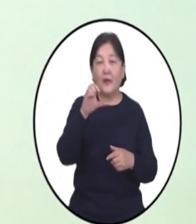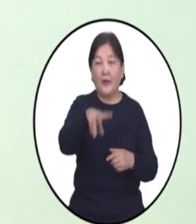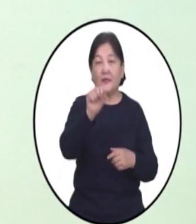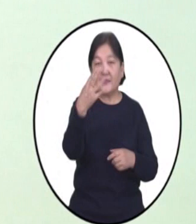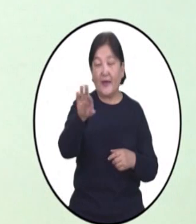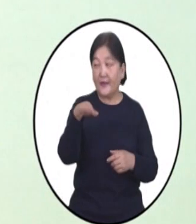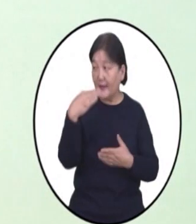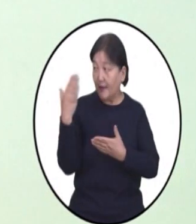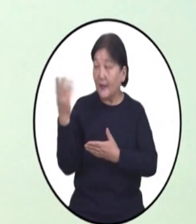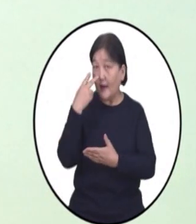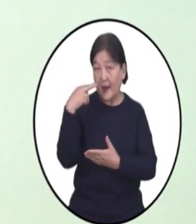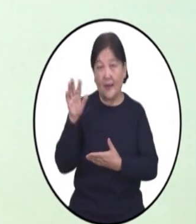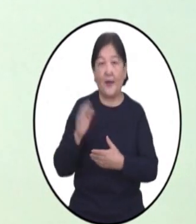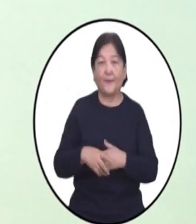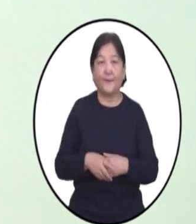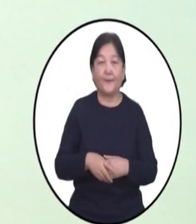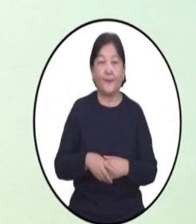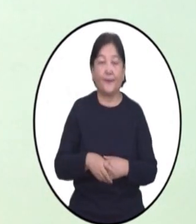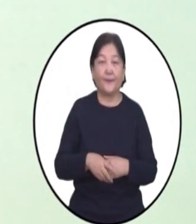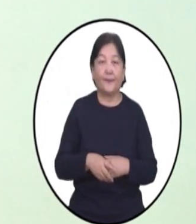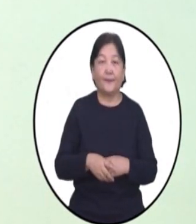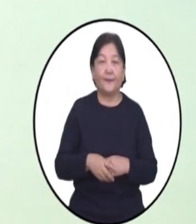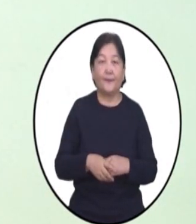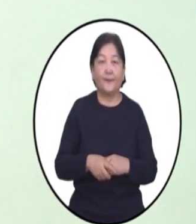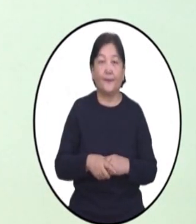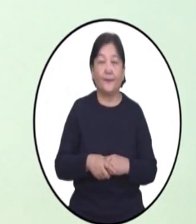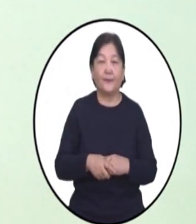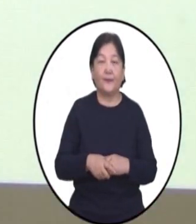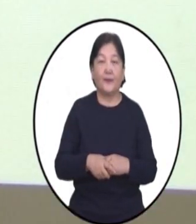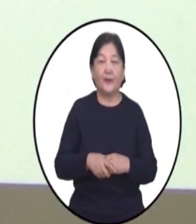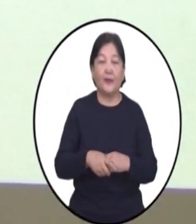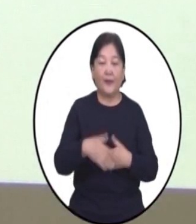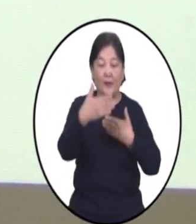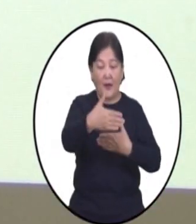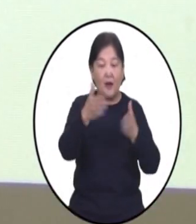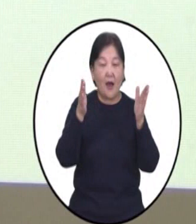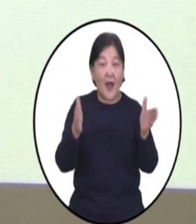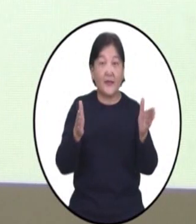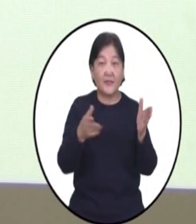ха. За, мөн дээд дод кавертелүүдийг агуулсан хайрцаг зурдаг. За,